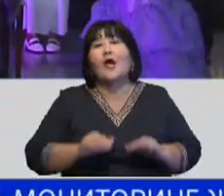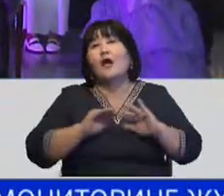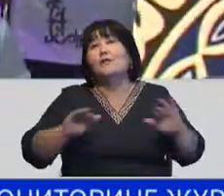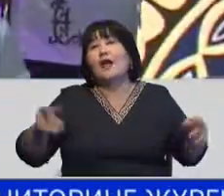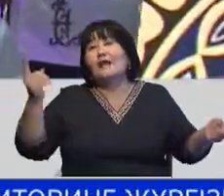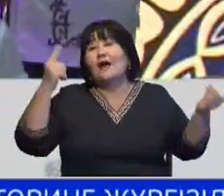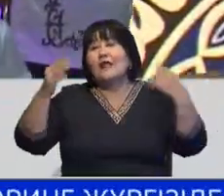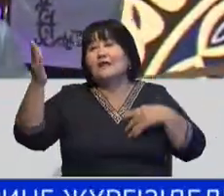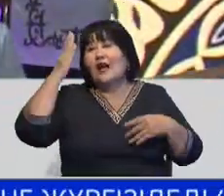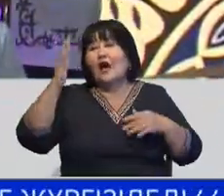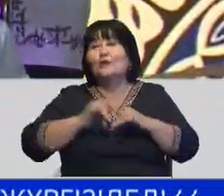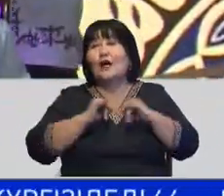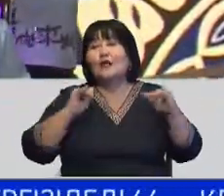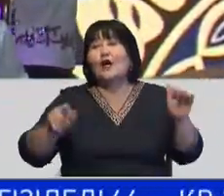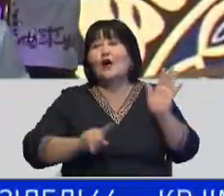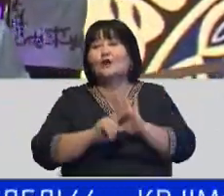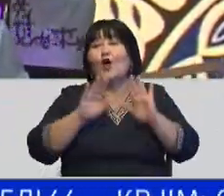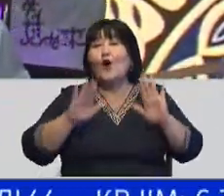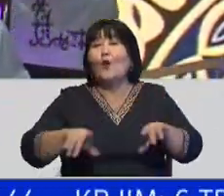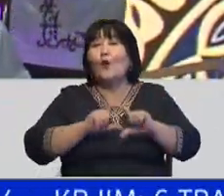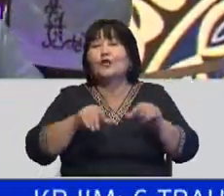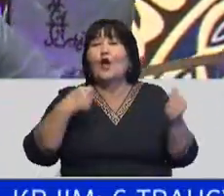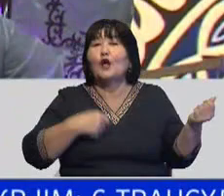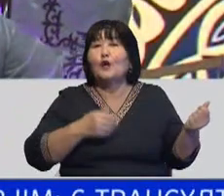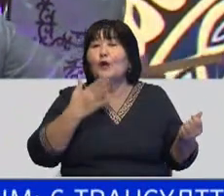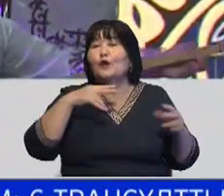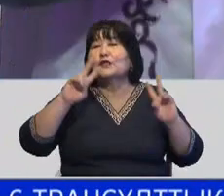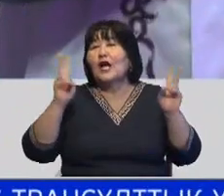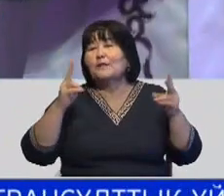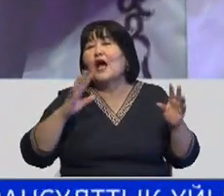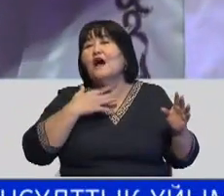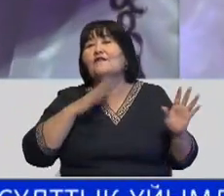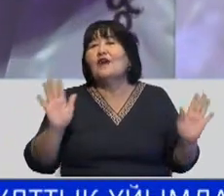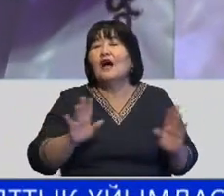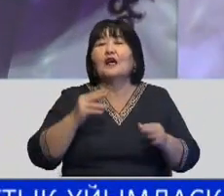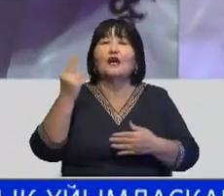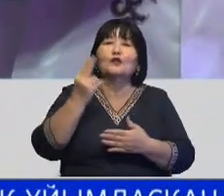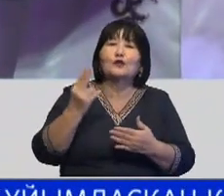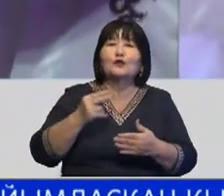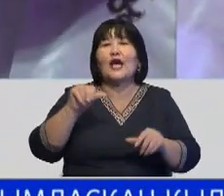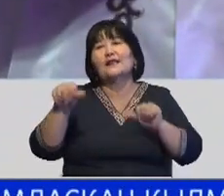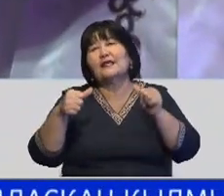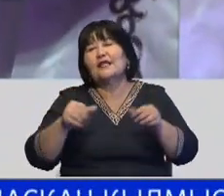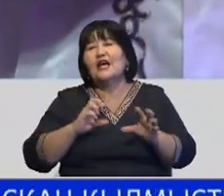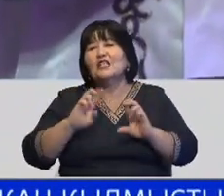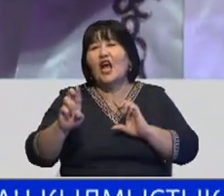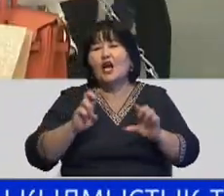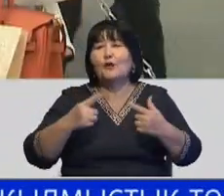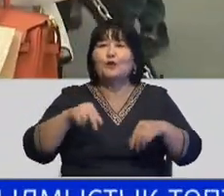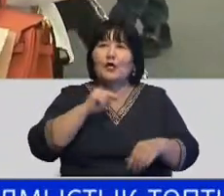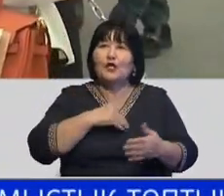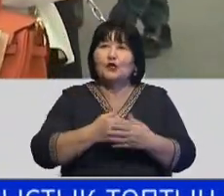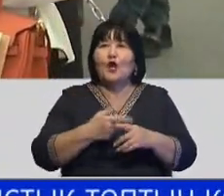Балалардың шығармашылық қабілетін дамытуды қолға алған орталықта домбыра, ұлттық би, вокал, сурет, мүсіндеу, дизайн, шахмат үйірмелері жұмыс